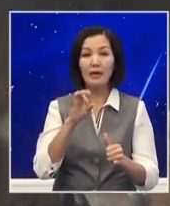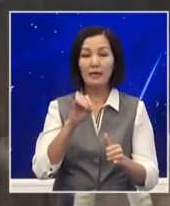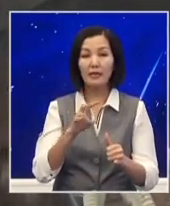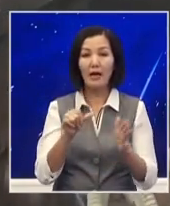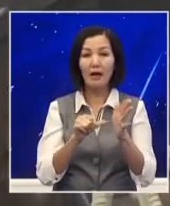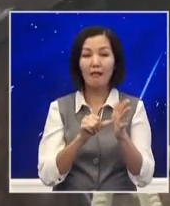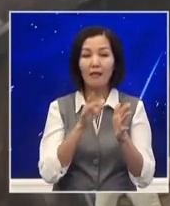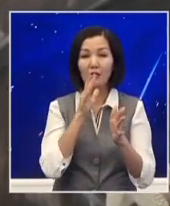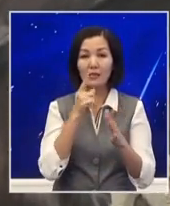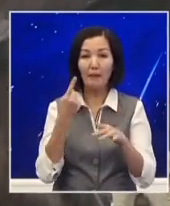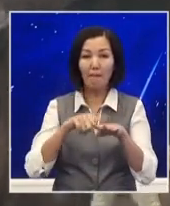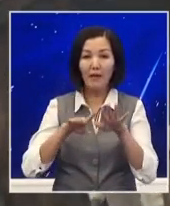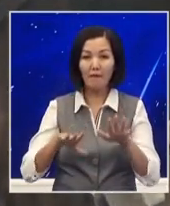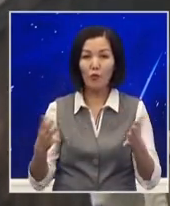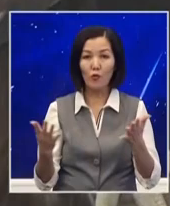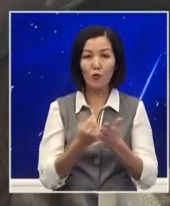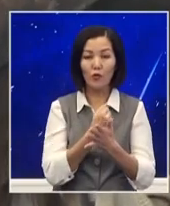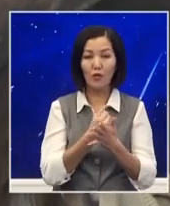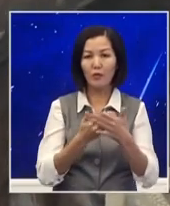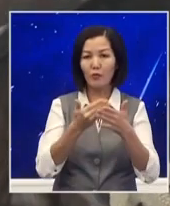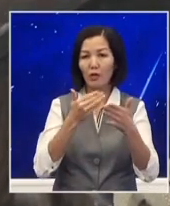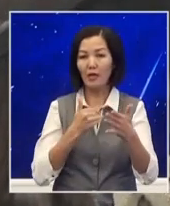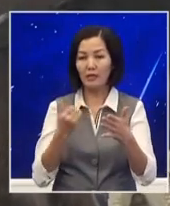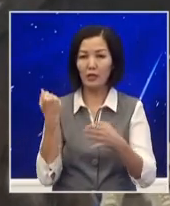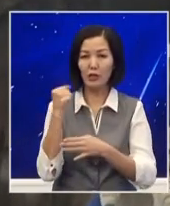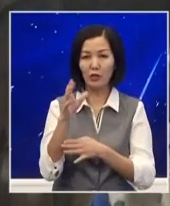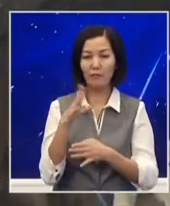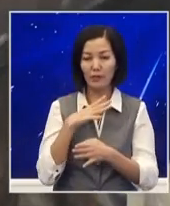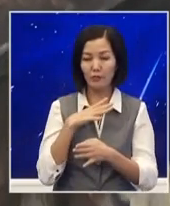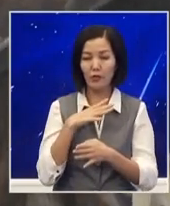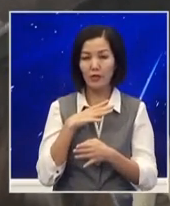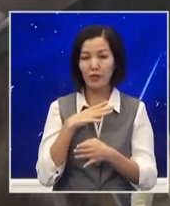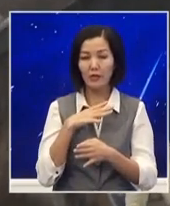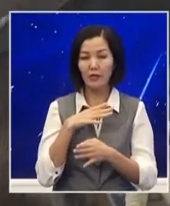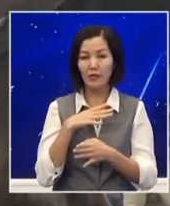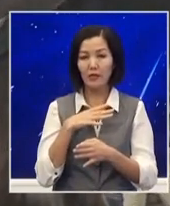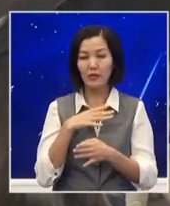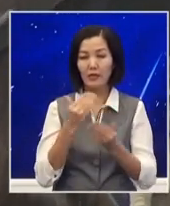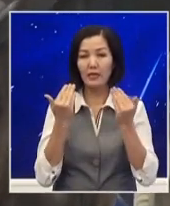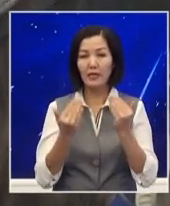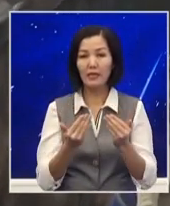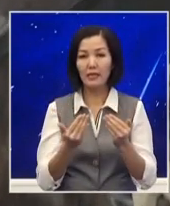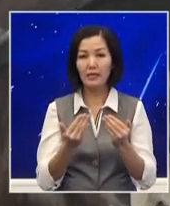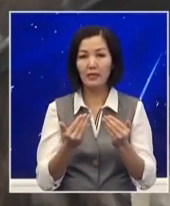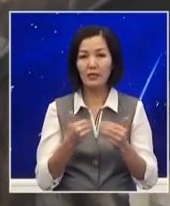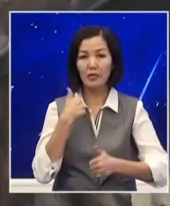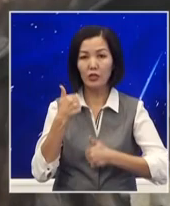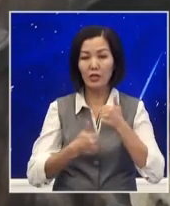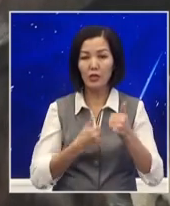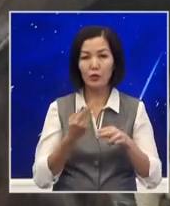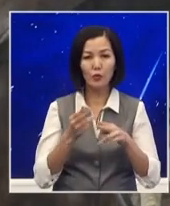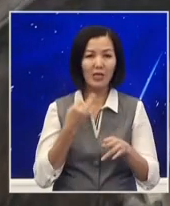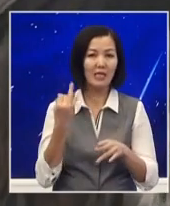беріп бірінші орын алып жатыр. Бұл бірінші жүлдесі емес, алдағы жарыста да алған. Енді жарыс өте тартысты